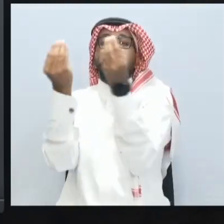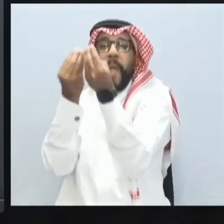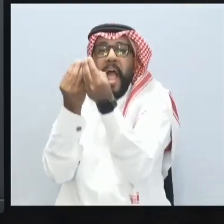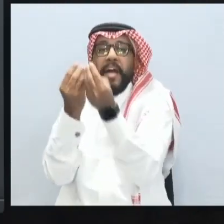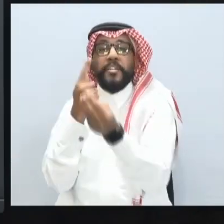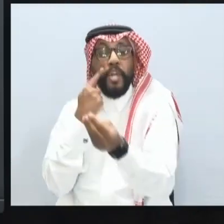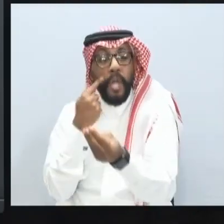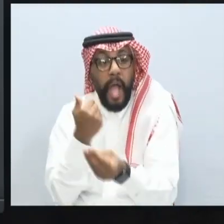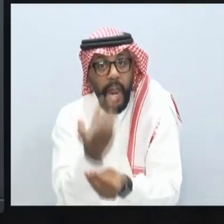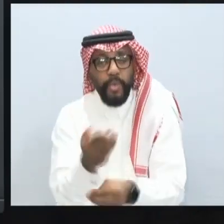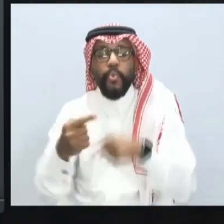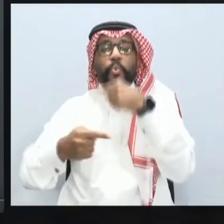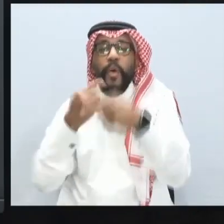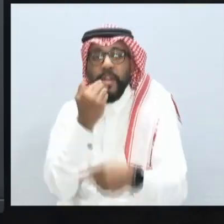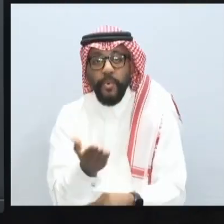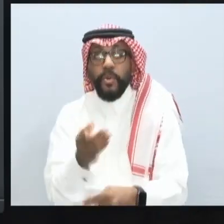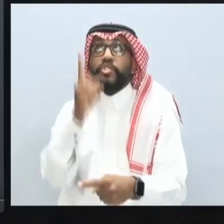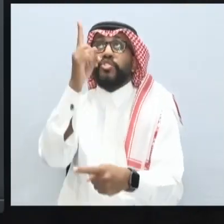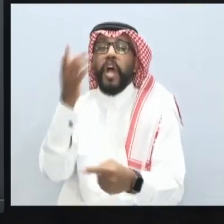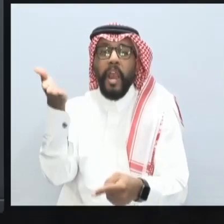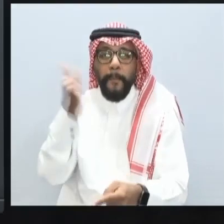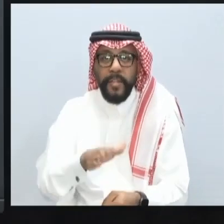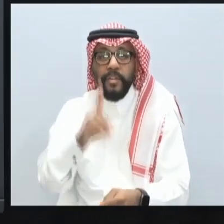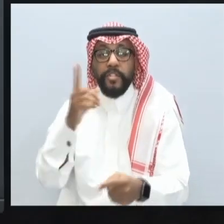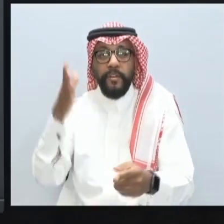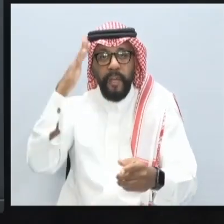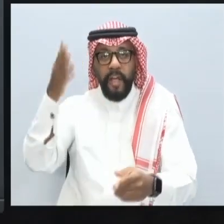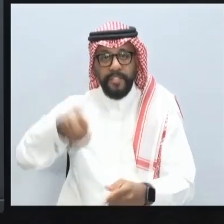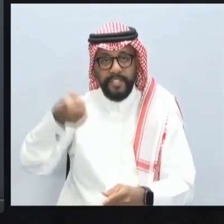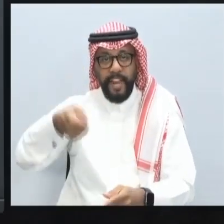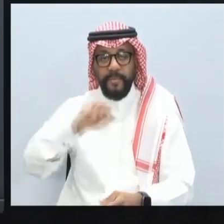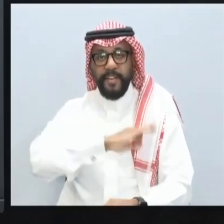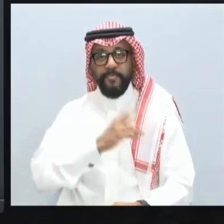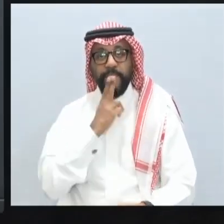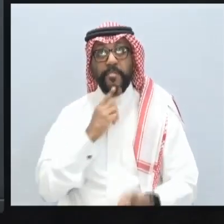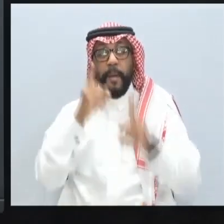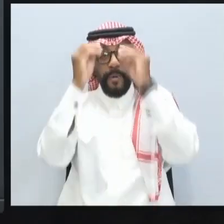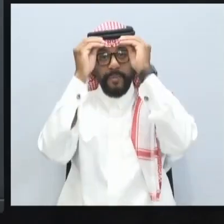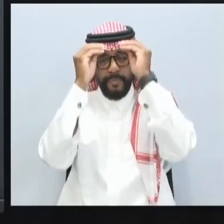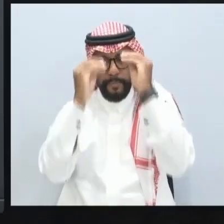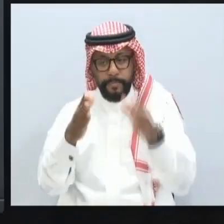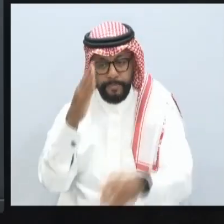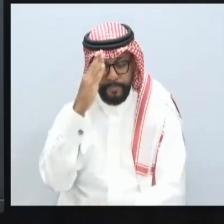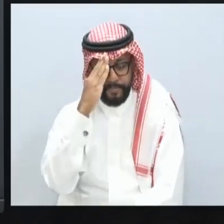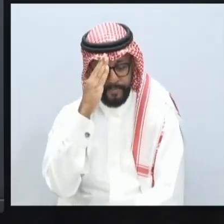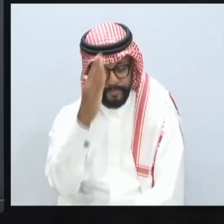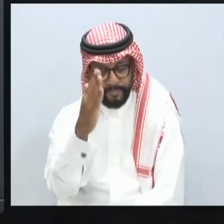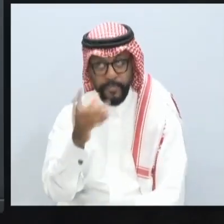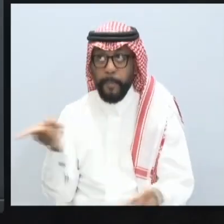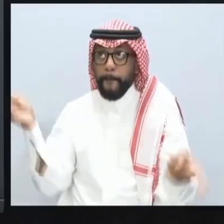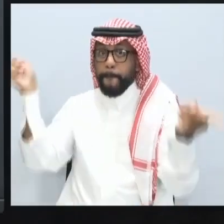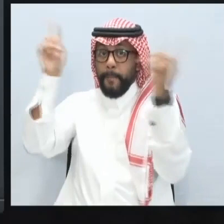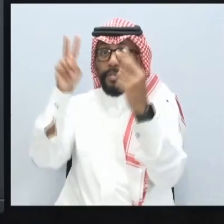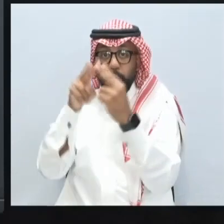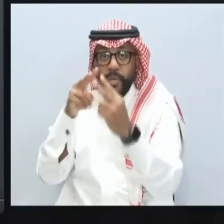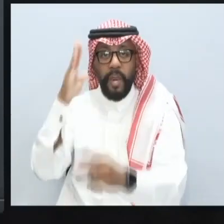ويحيينا على الاسلام السنه حتى الممات هذا والله اعلم صلى الله وسلم وبارك على نبينا محمد نراكم باذن